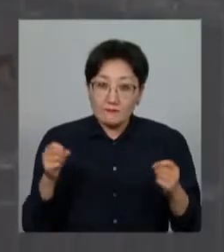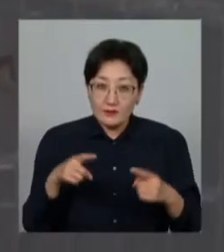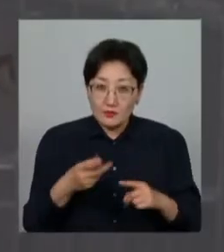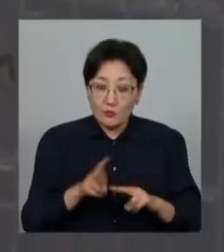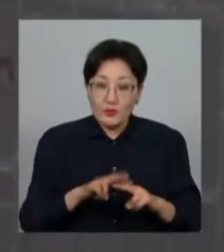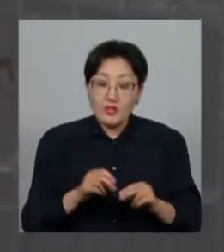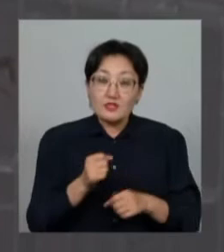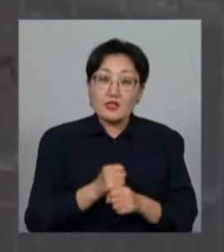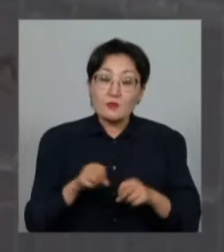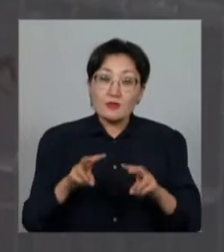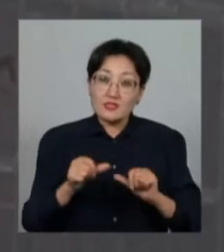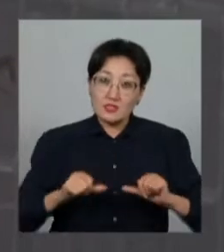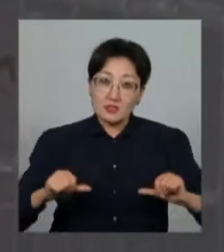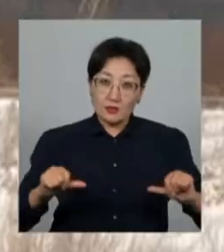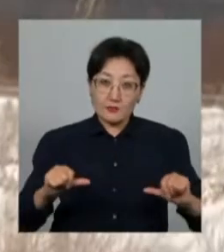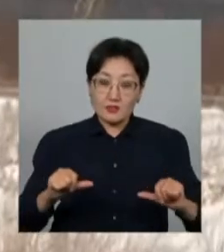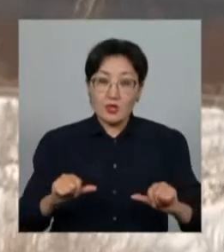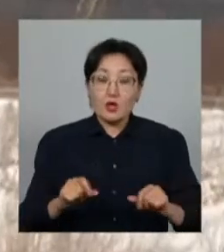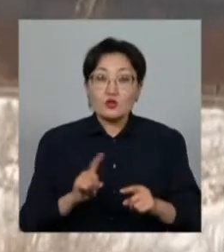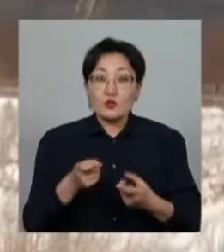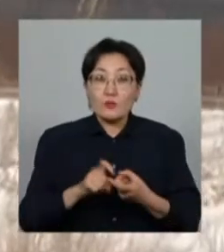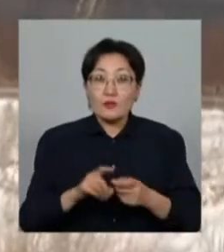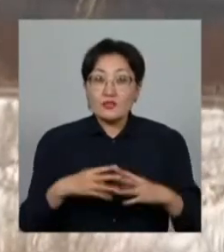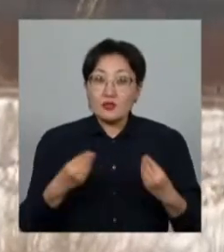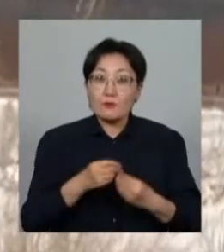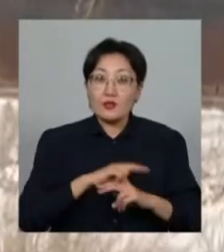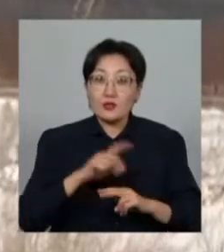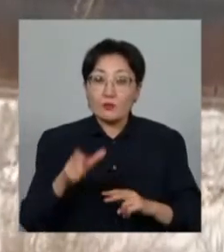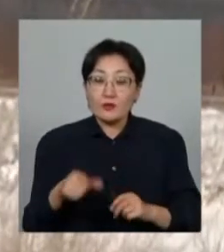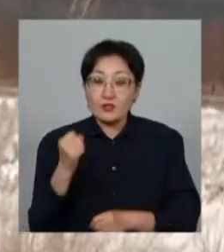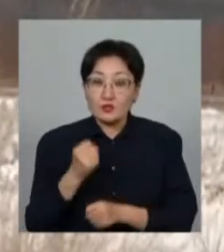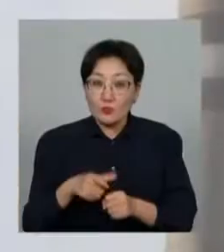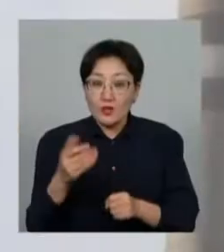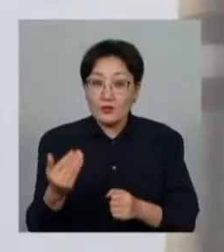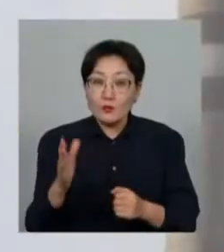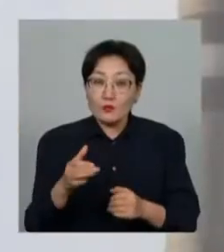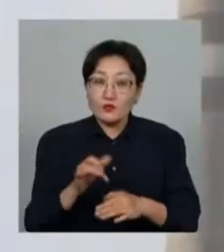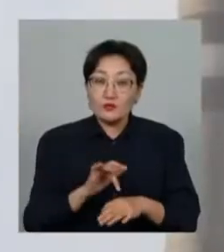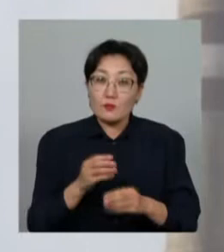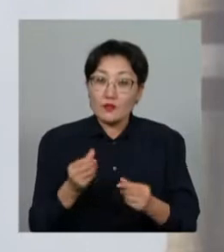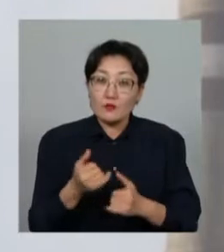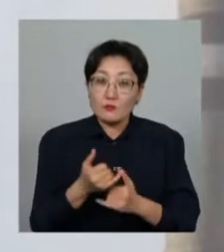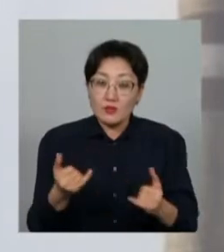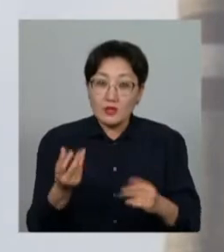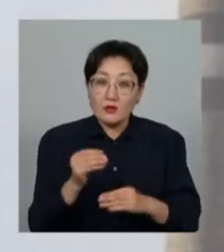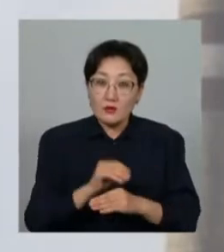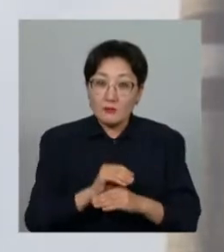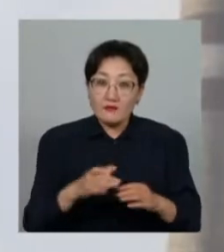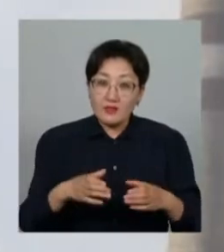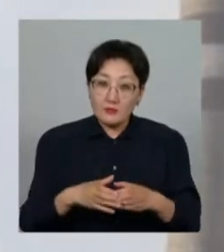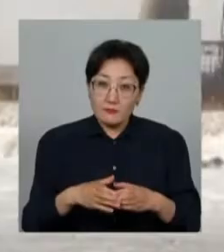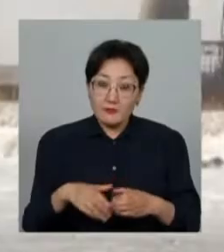Для этого создана специальная комиссия. А что касается семьи погибшего рабочего, то ей будет оказана помощь, добавили в